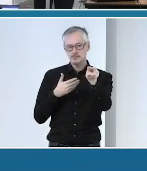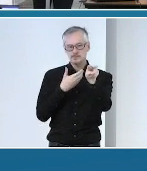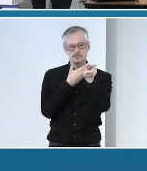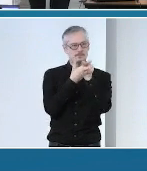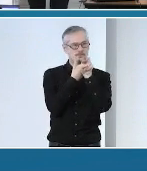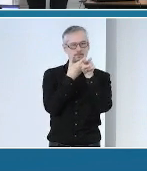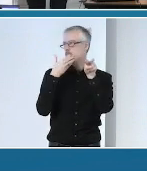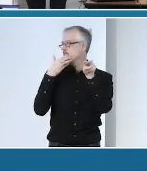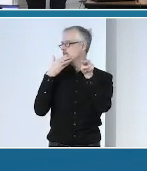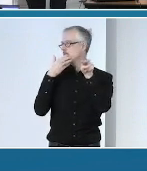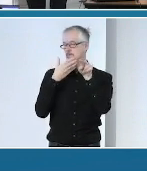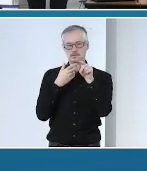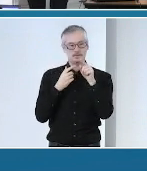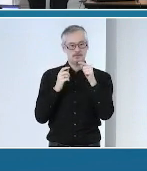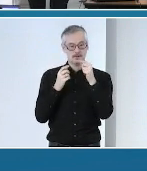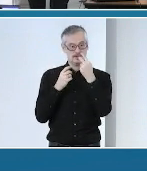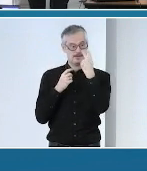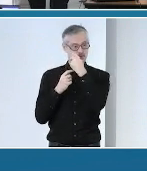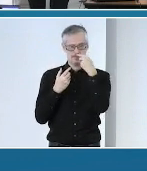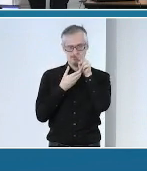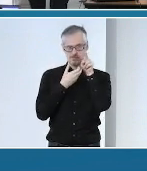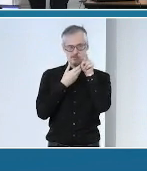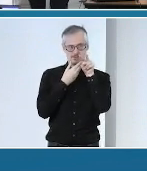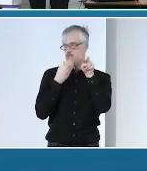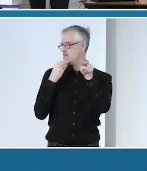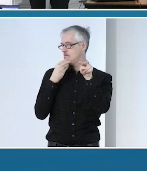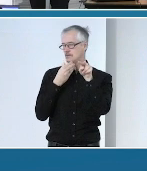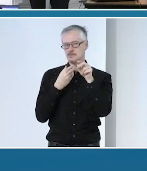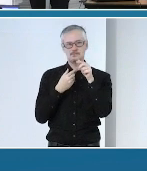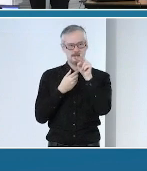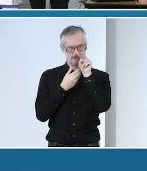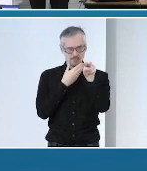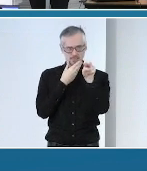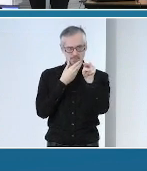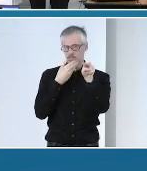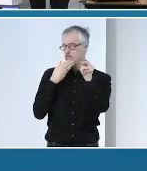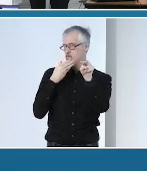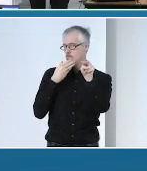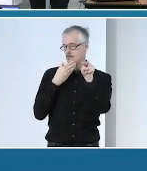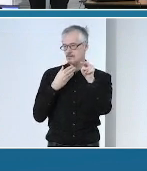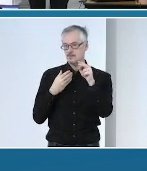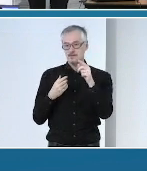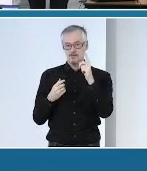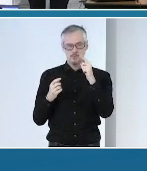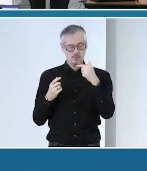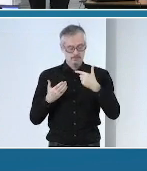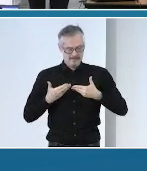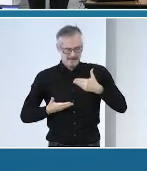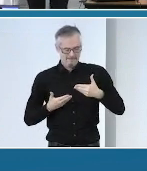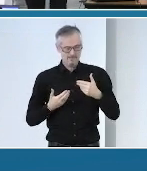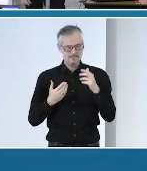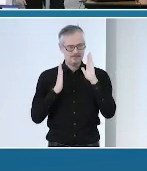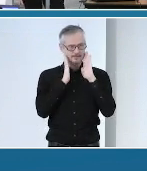Parce que mon regard fait un mouvement exactement calibré de la même façon, en sens inverse du